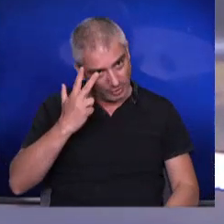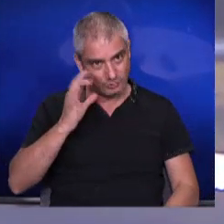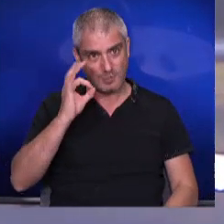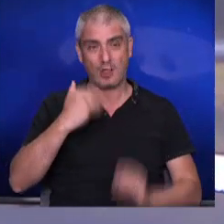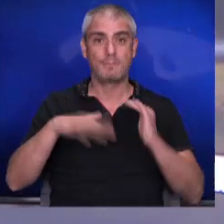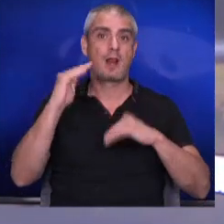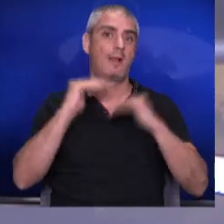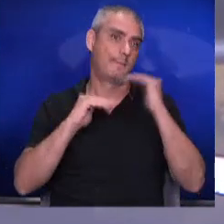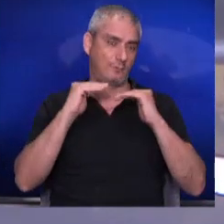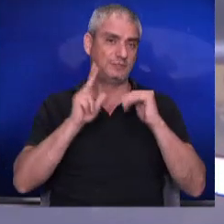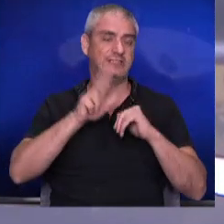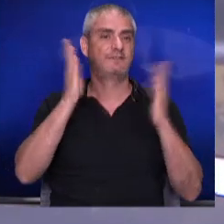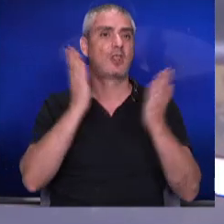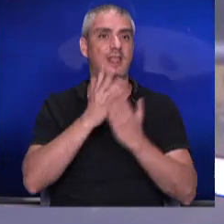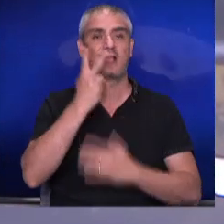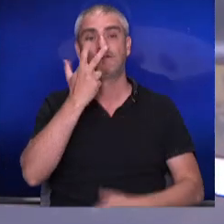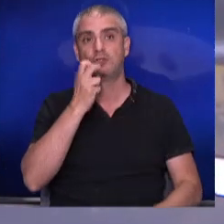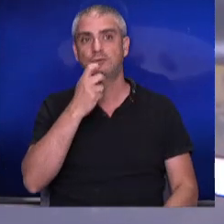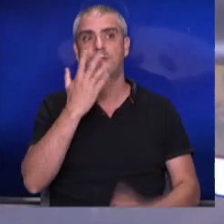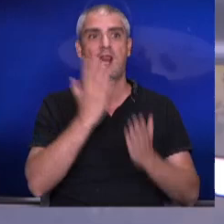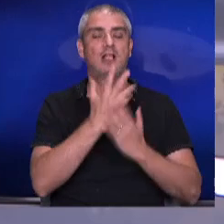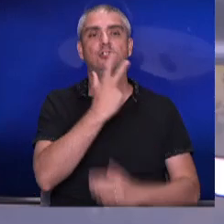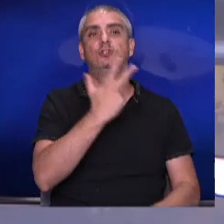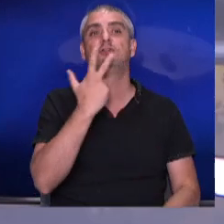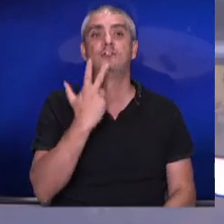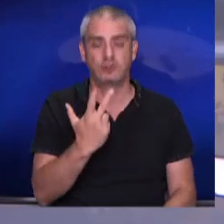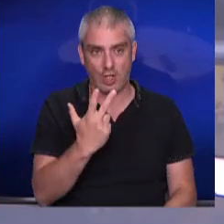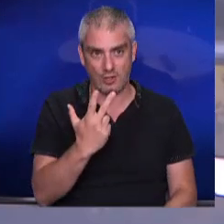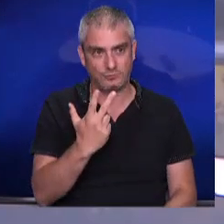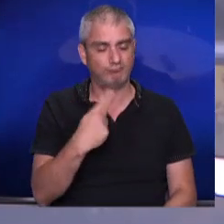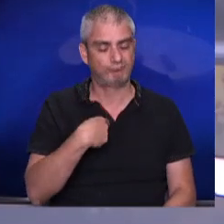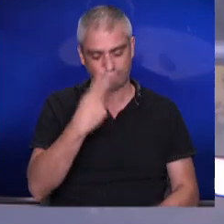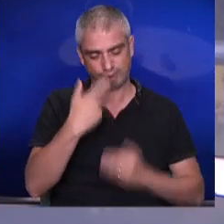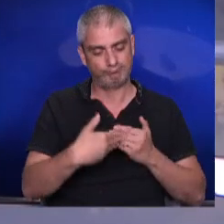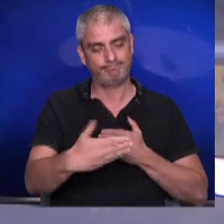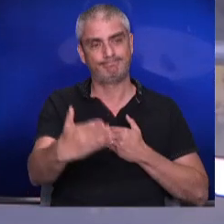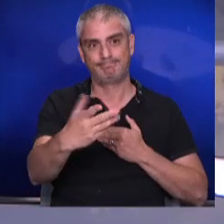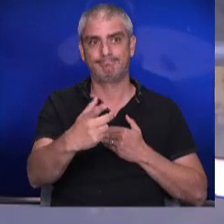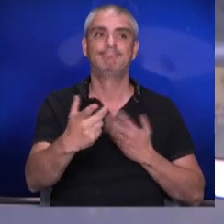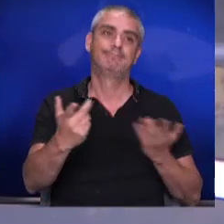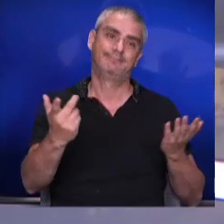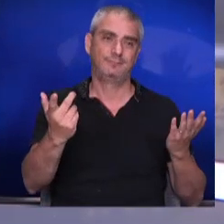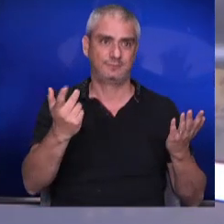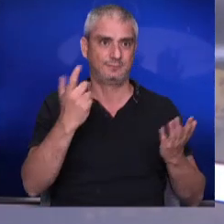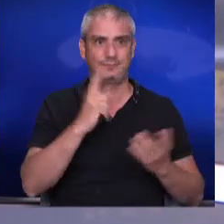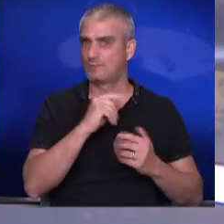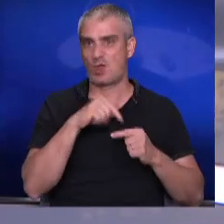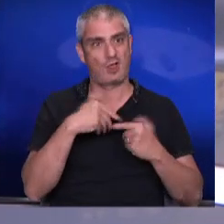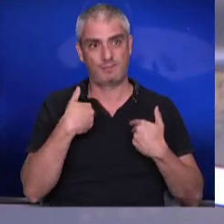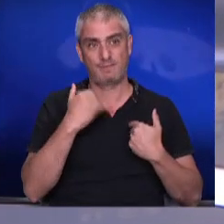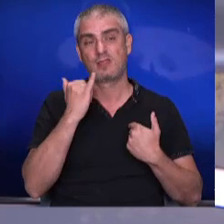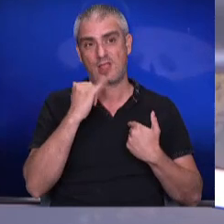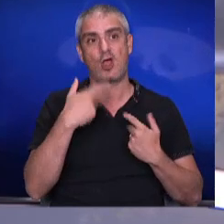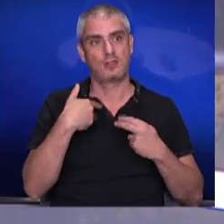הממוצע. בצפון הנגב 30, אילת 33 מעלות. והתשקיף שלנו מבחינת משקעים לחלוטין לא אופטימי. אמנם אנחנו